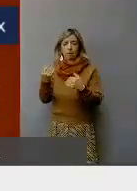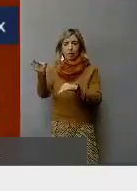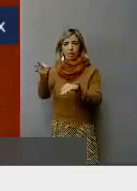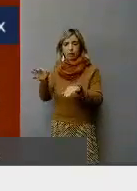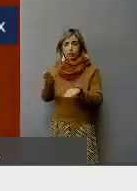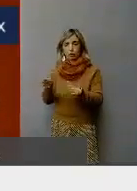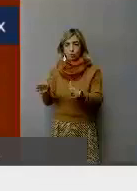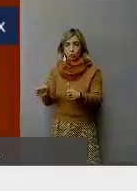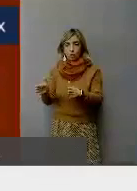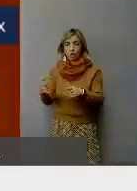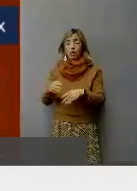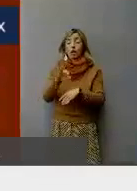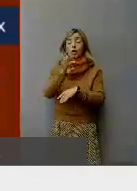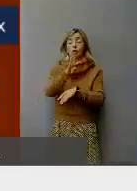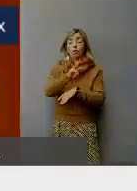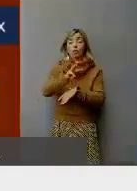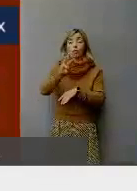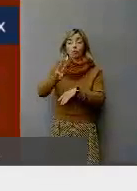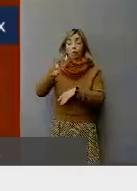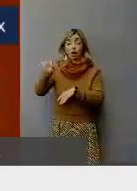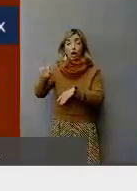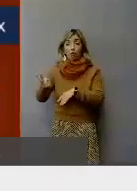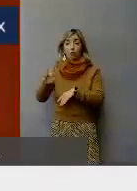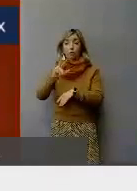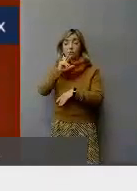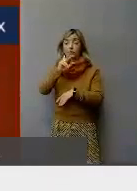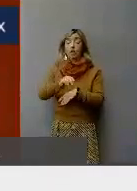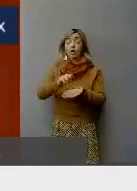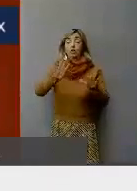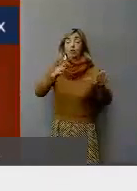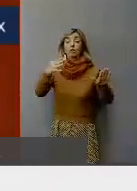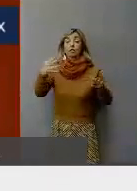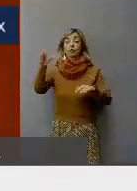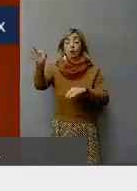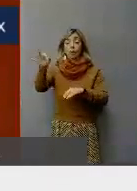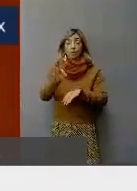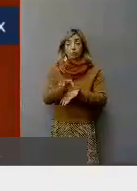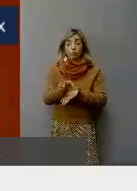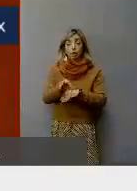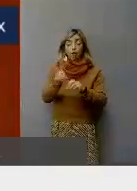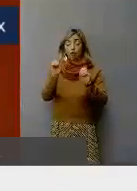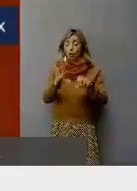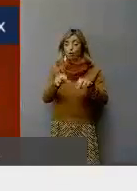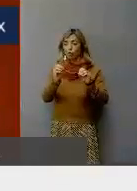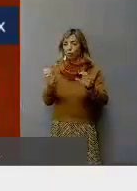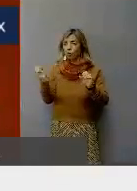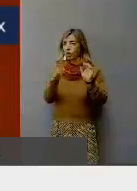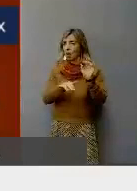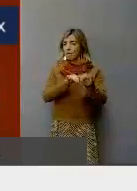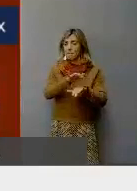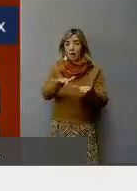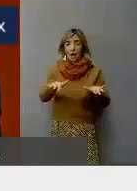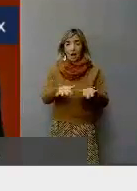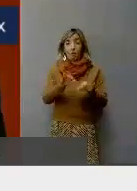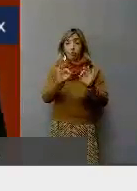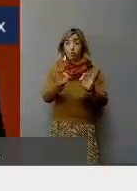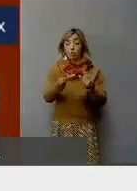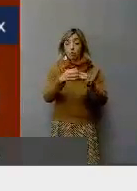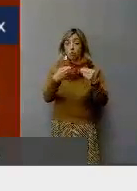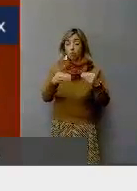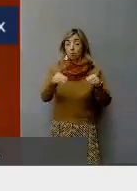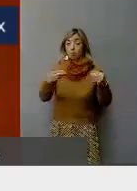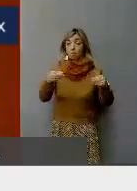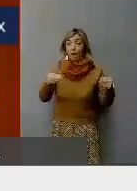vvf ha recentemente affermato che il 95 per cento dei rifiuti che soffocano i nostri mari è fatto di plastica ogni anno decine di migliaia